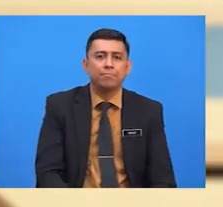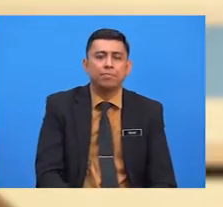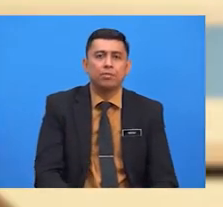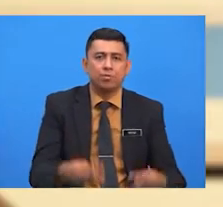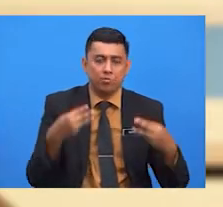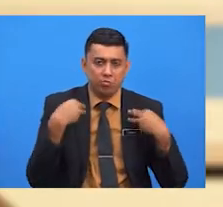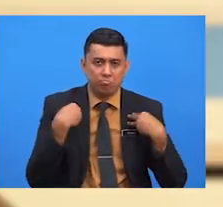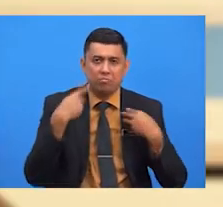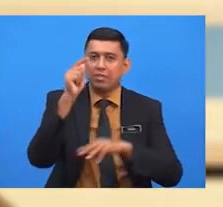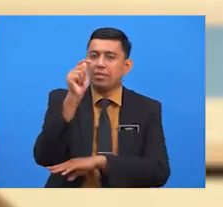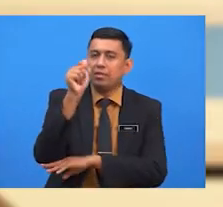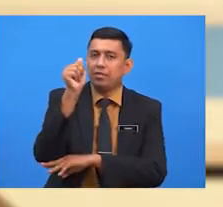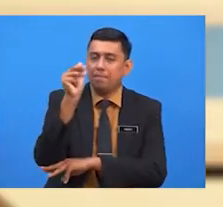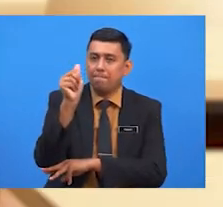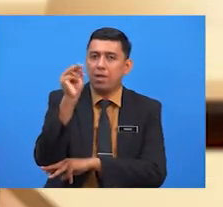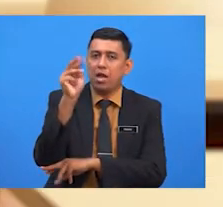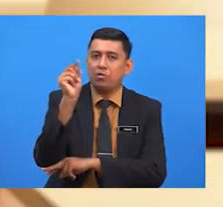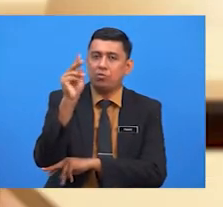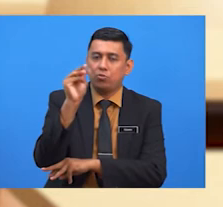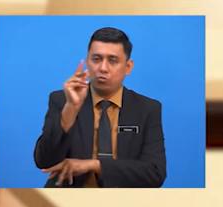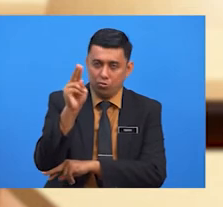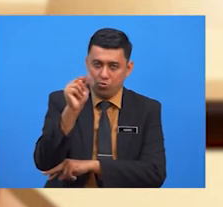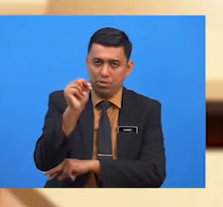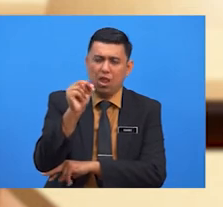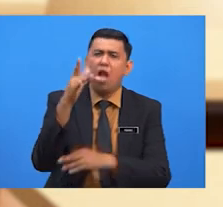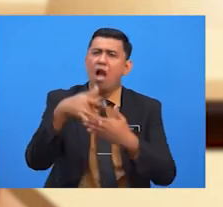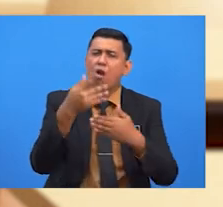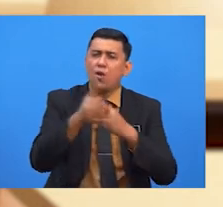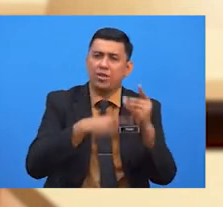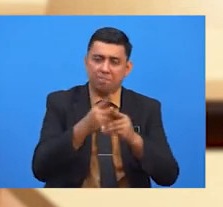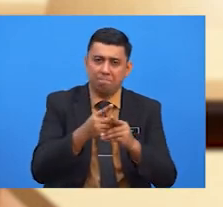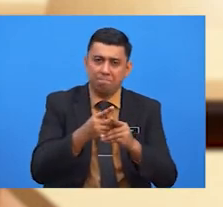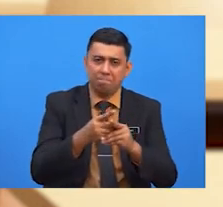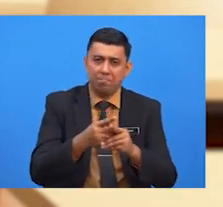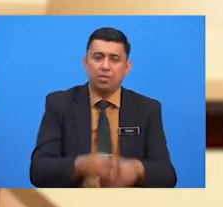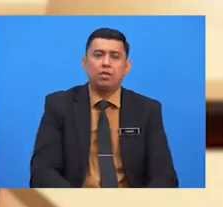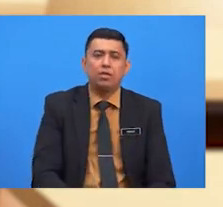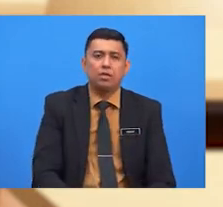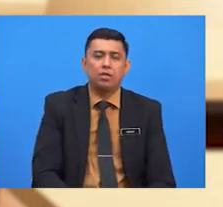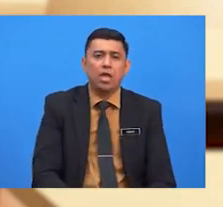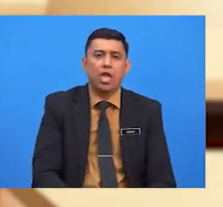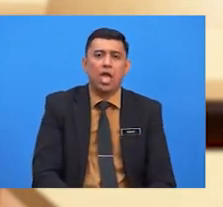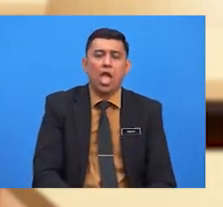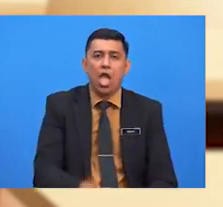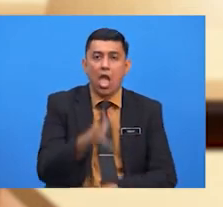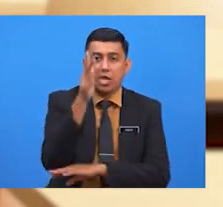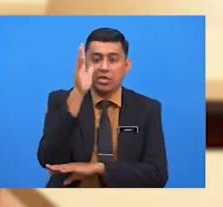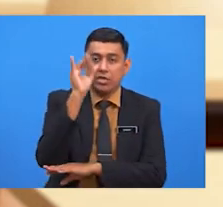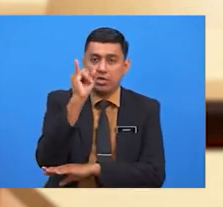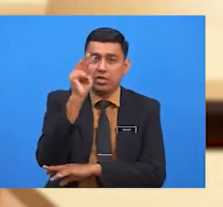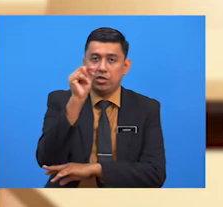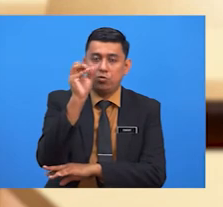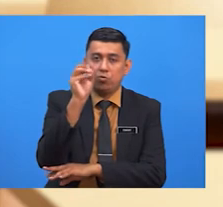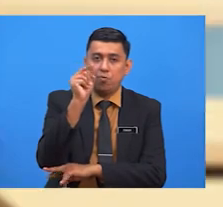Kewujudan tamadun awal dunia menjadi pencetus inovasi kepada masyarakat pada hari